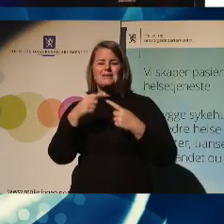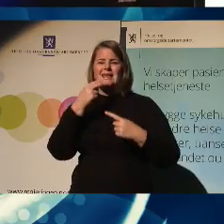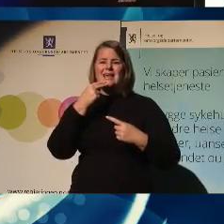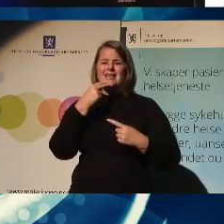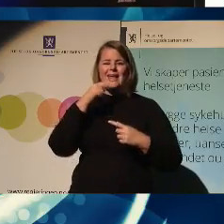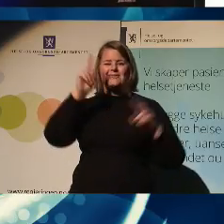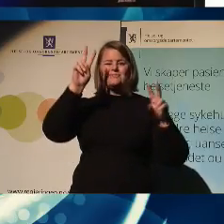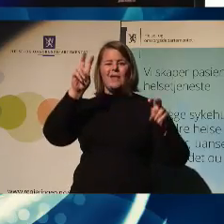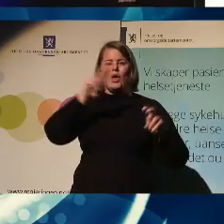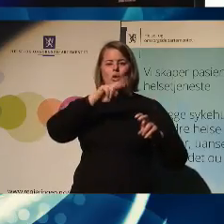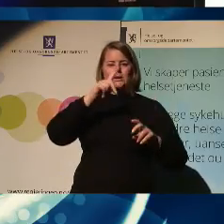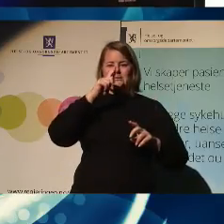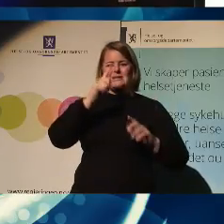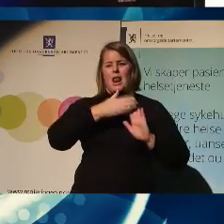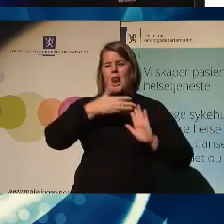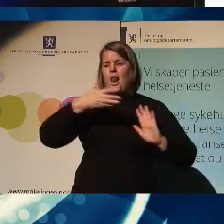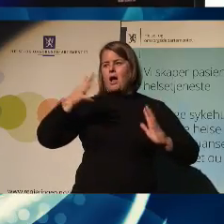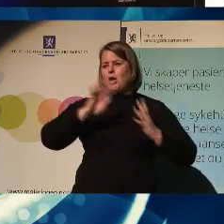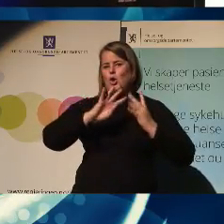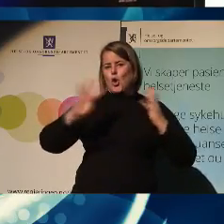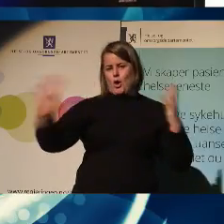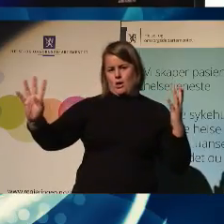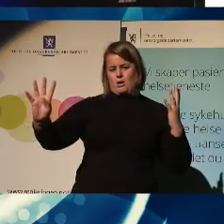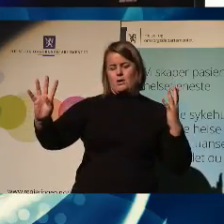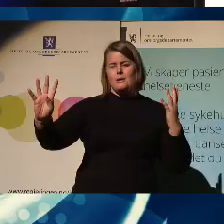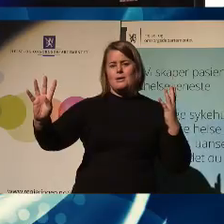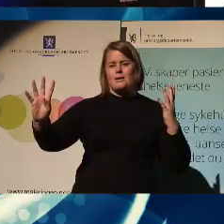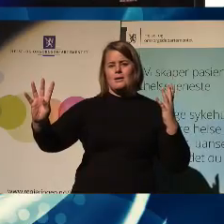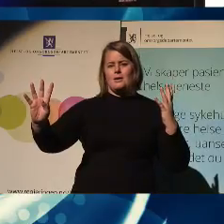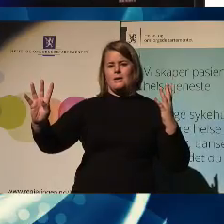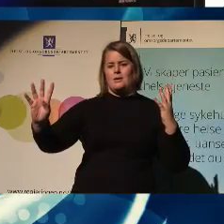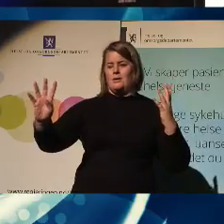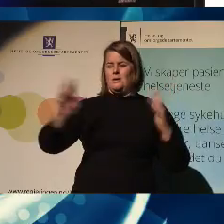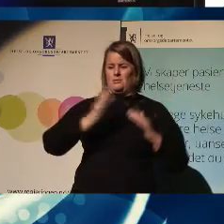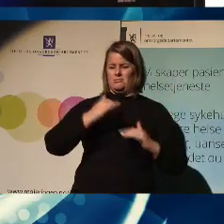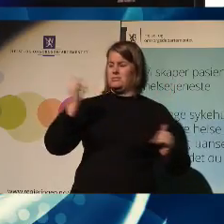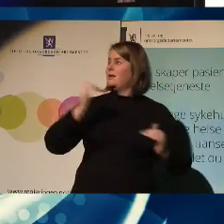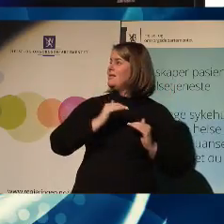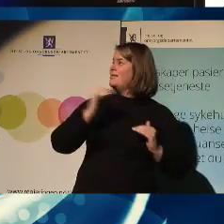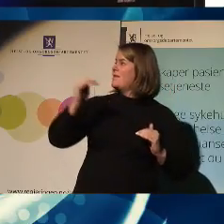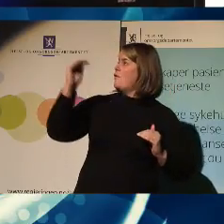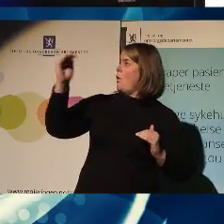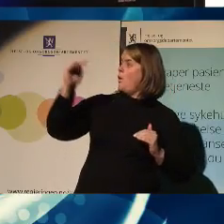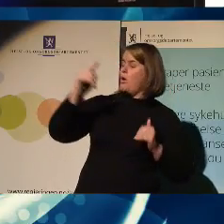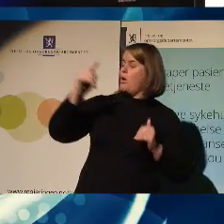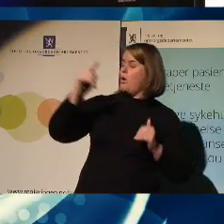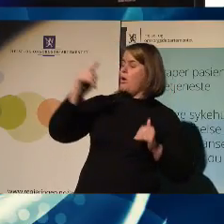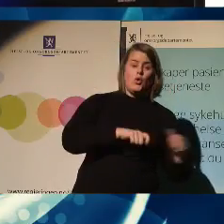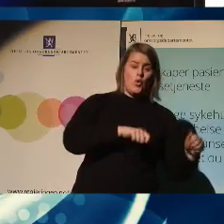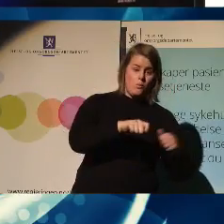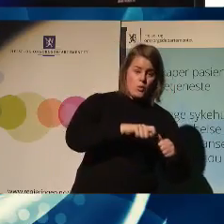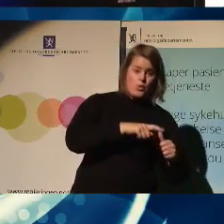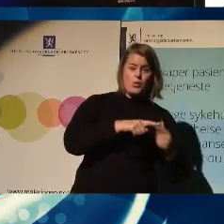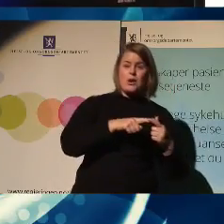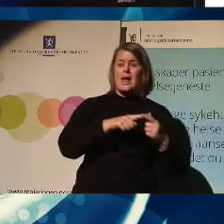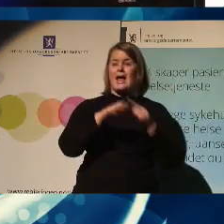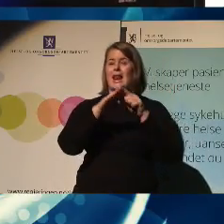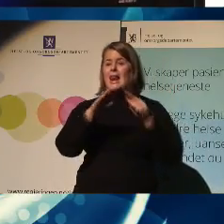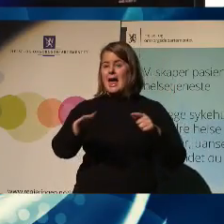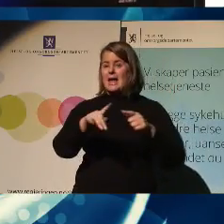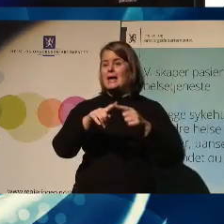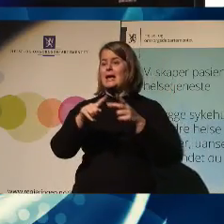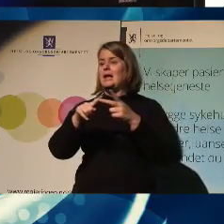lengste kø. Og på alle disse nivåene, både i kommunene og i leirene